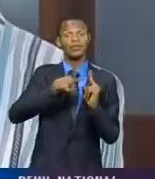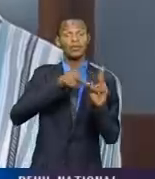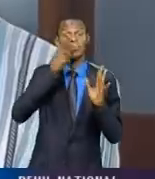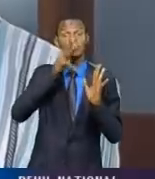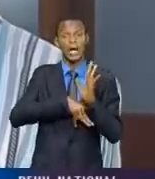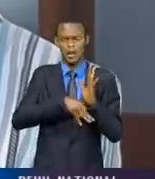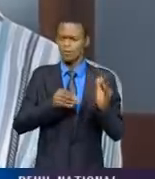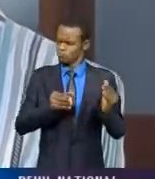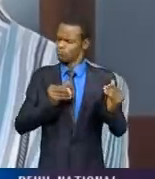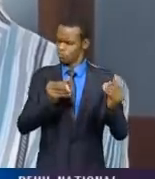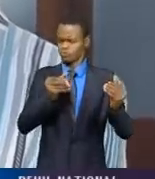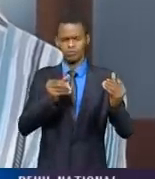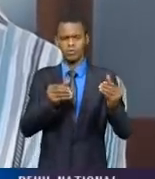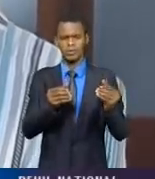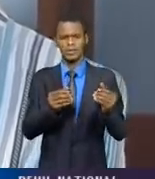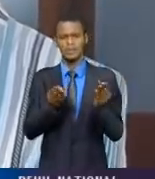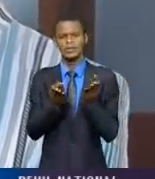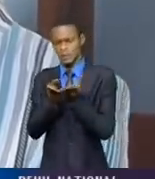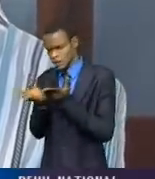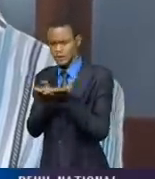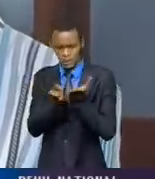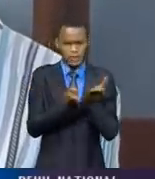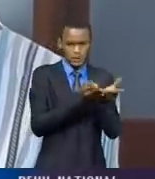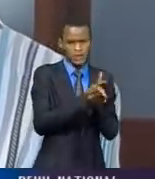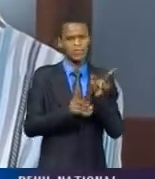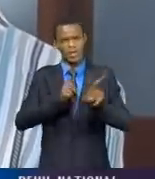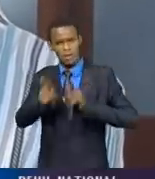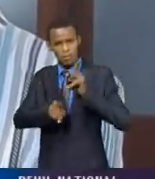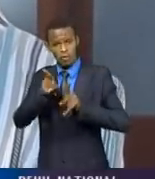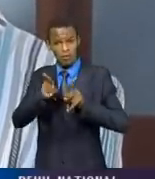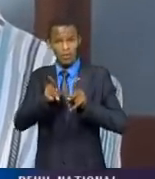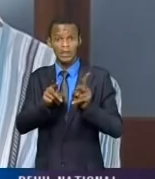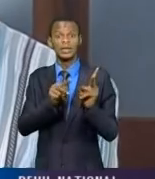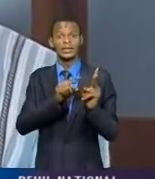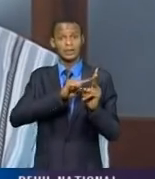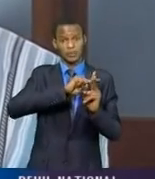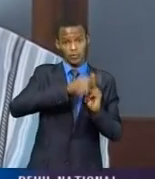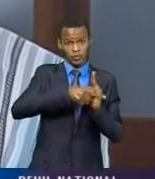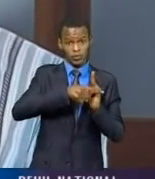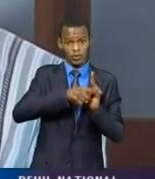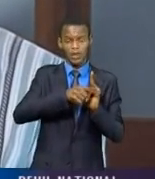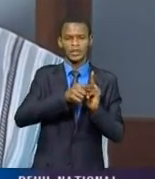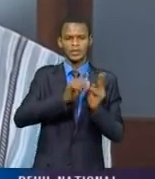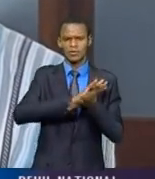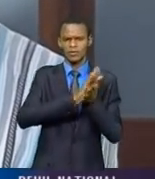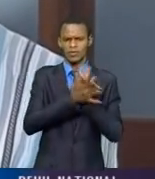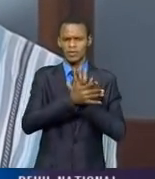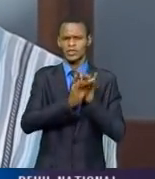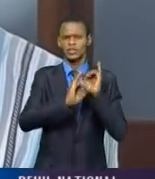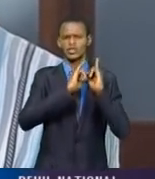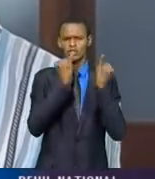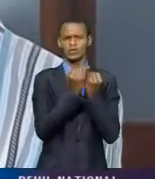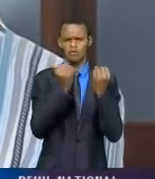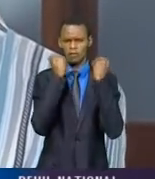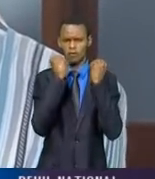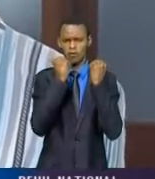le travail pour servir la population pour être une institution qui qui fait du bon travail pour que la population et prospère et